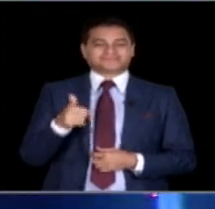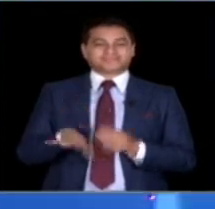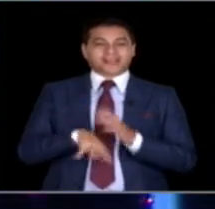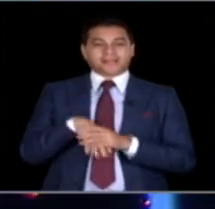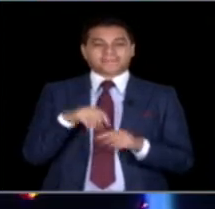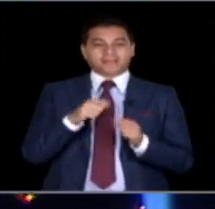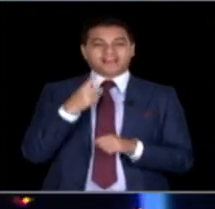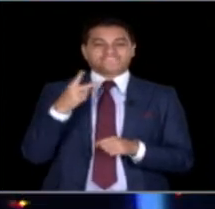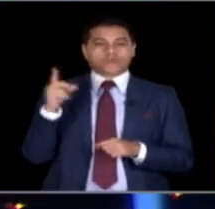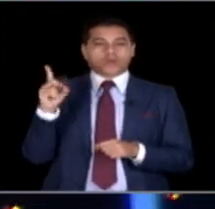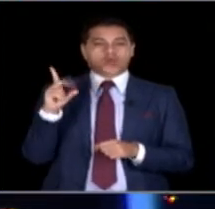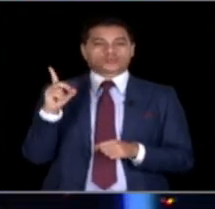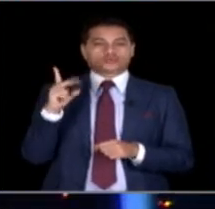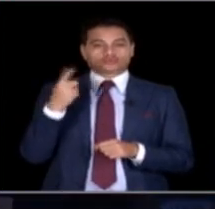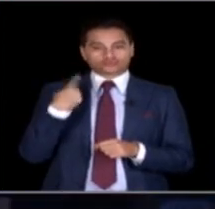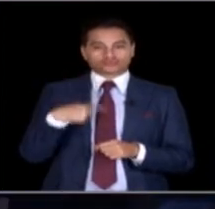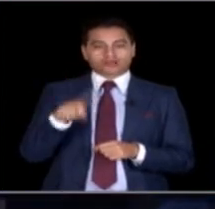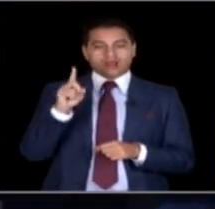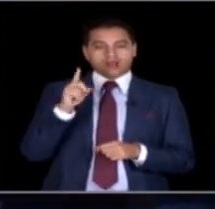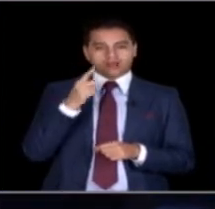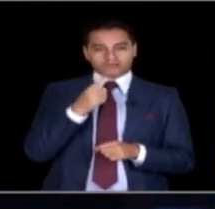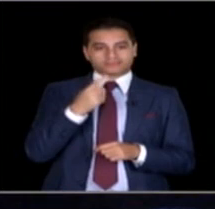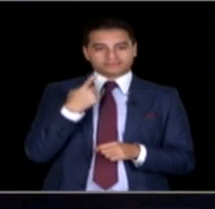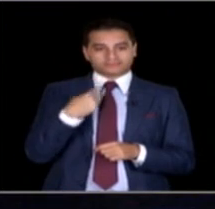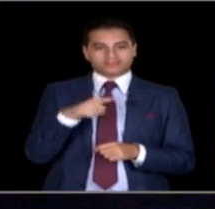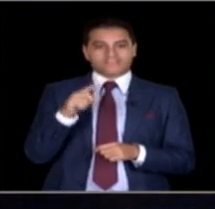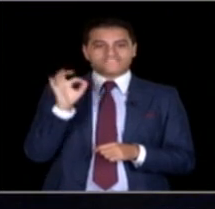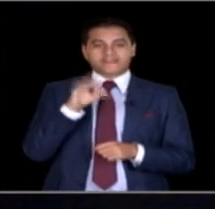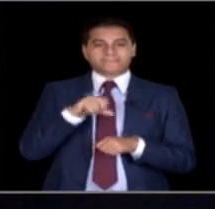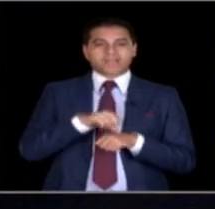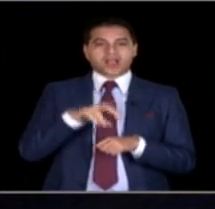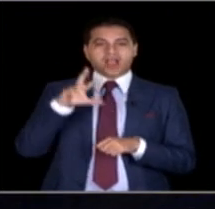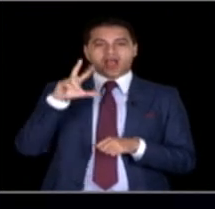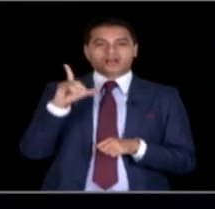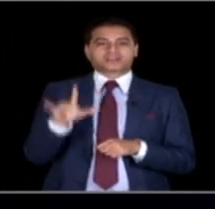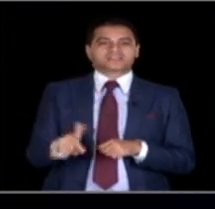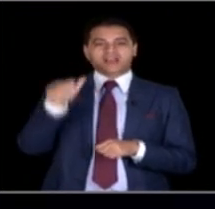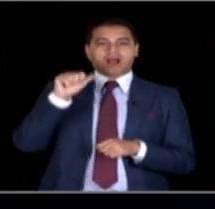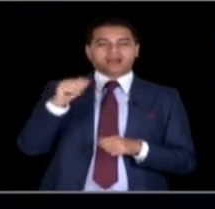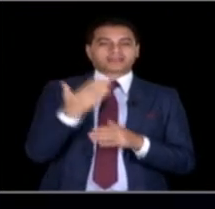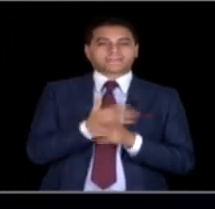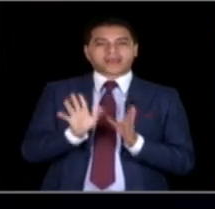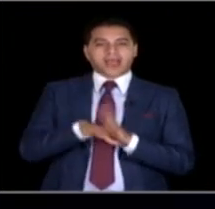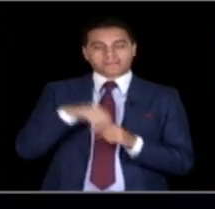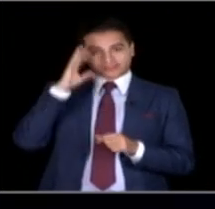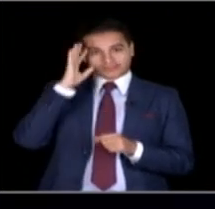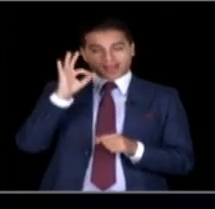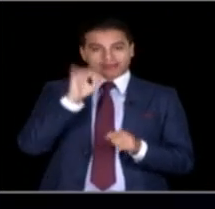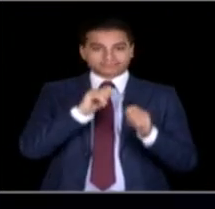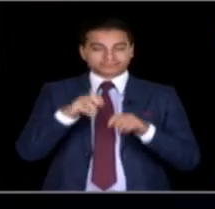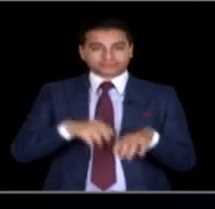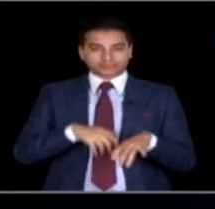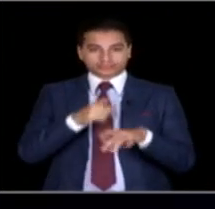اتأسست 2021 في الرياض علشان يستغلوا الذكاء الاصطناعي في